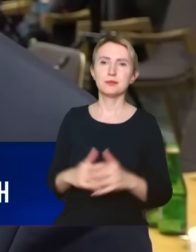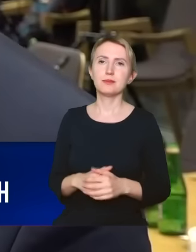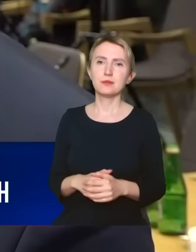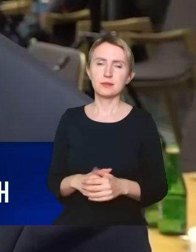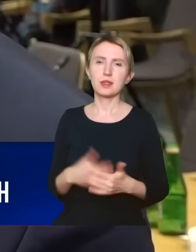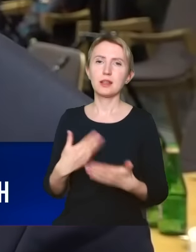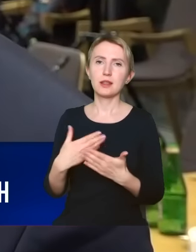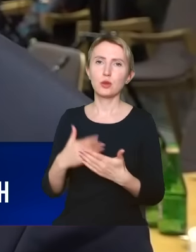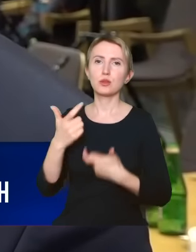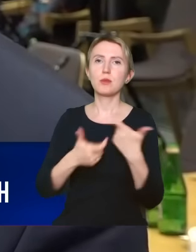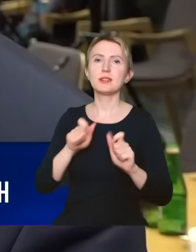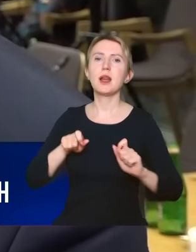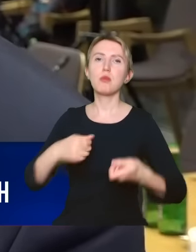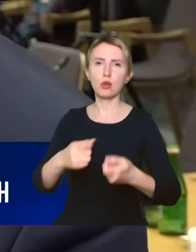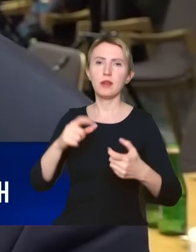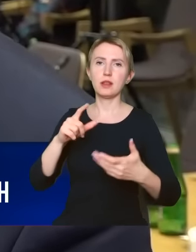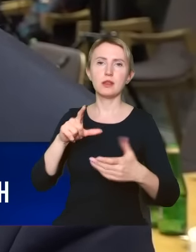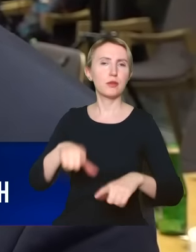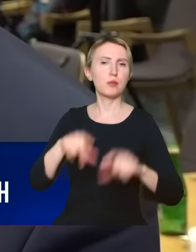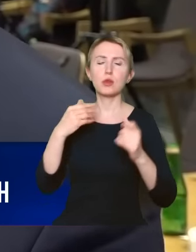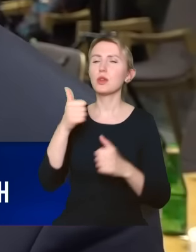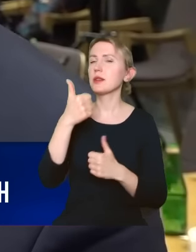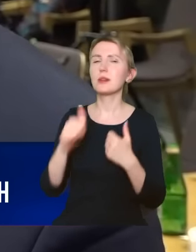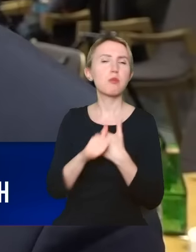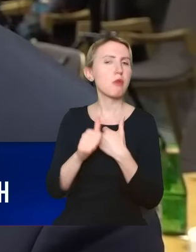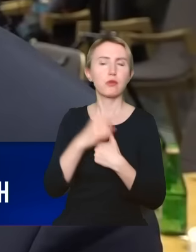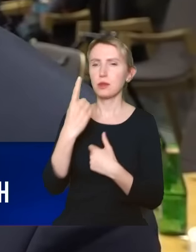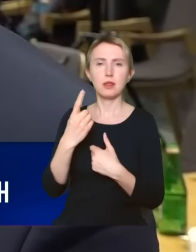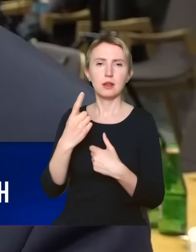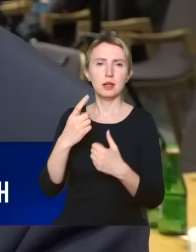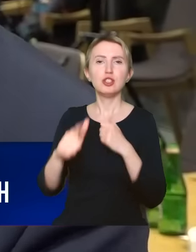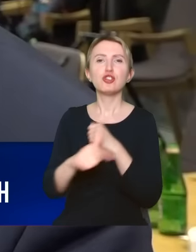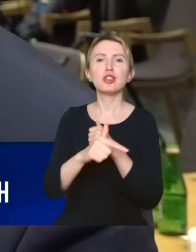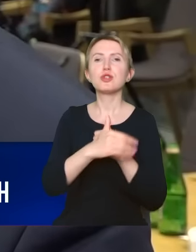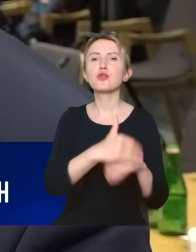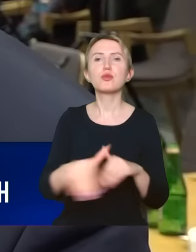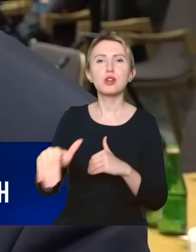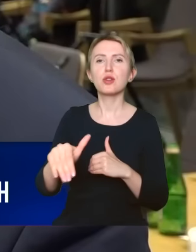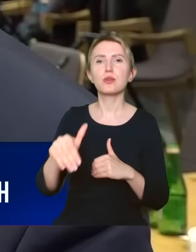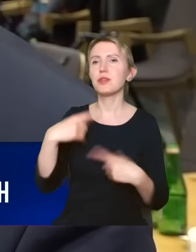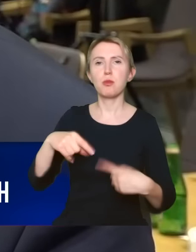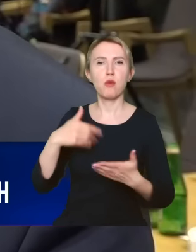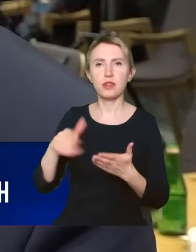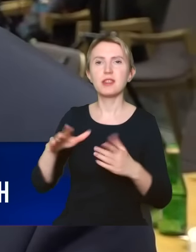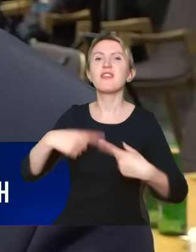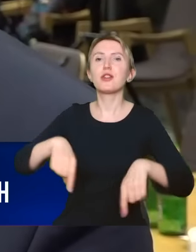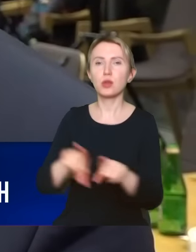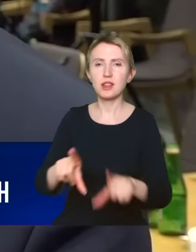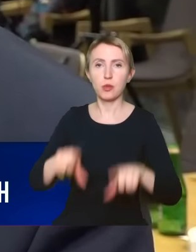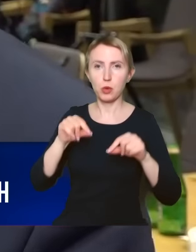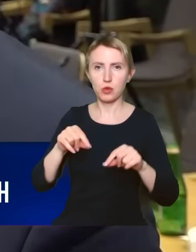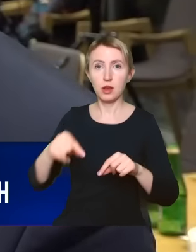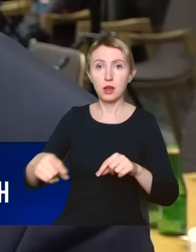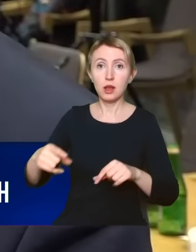postanowili doprowadzić do zablokowania tych wyborów. To jest jedyna przyczyna, dla których te 70 milionów nie zostało wydane na przeprowadzenie wyborów. Gdyby było tak, jak my